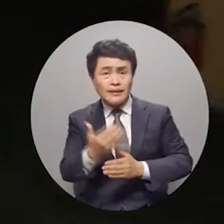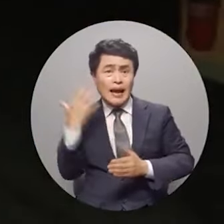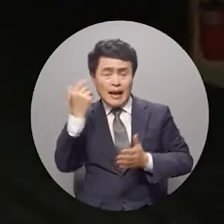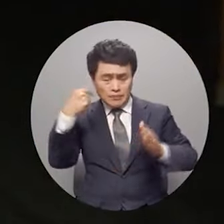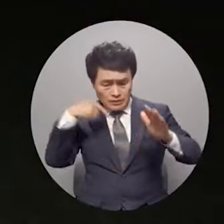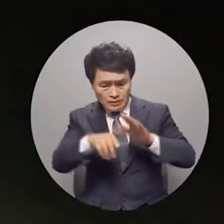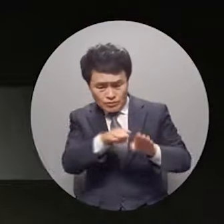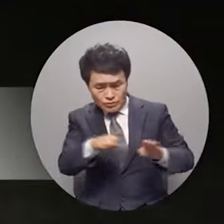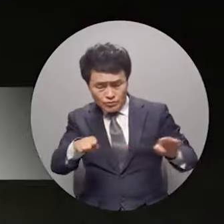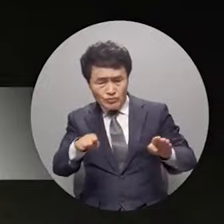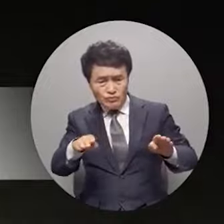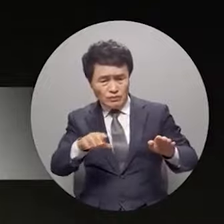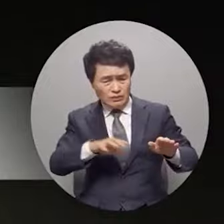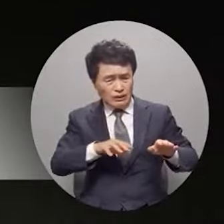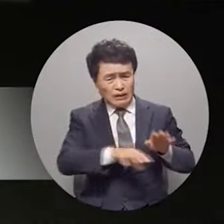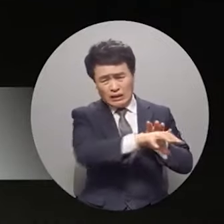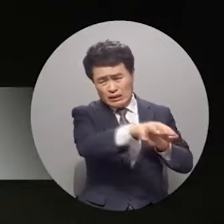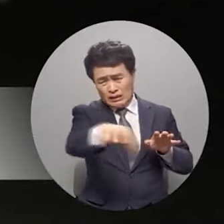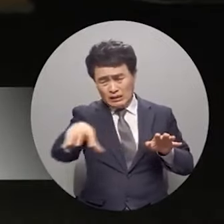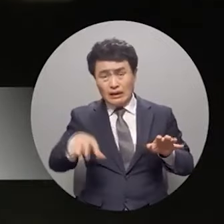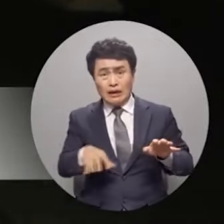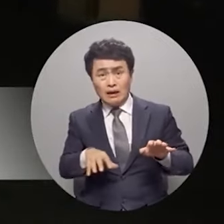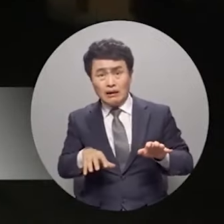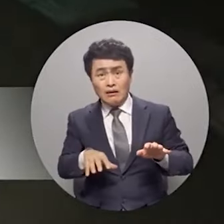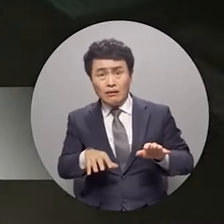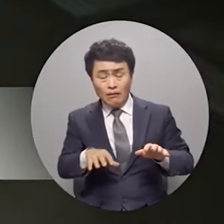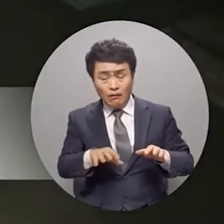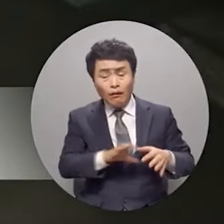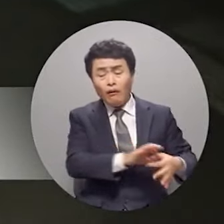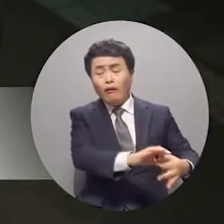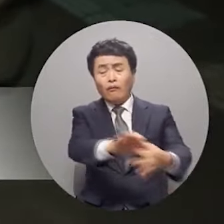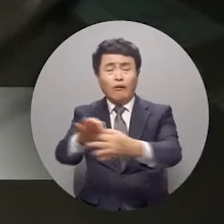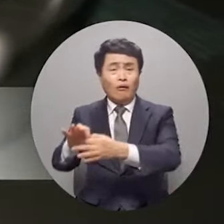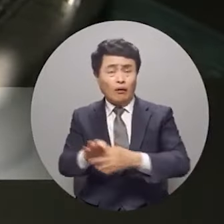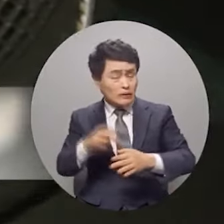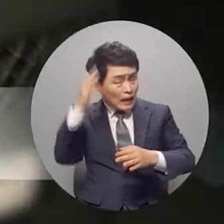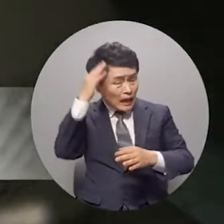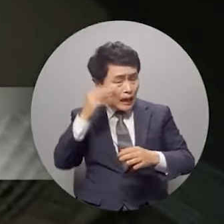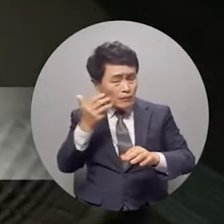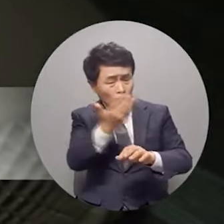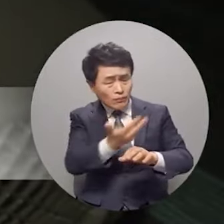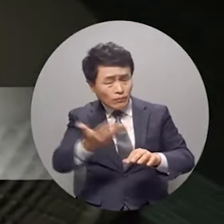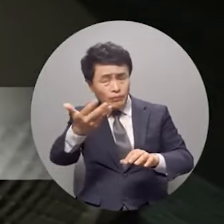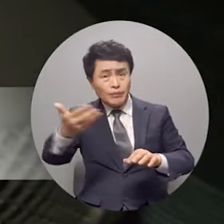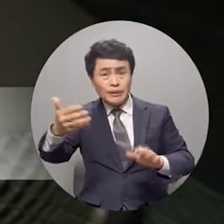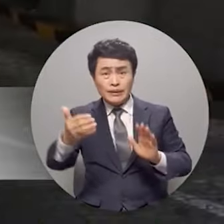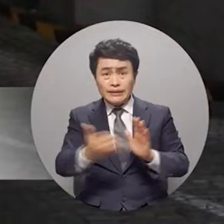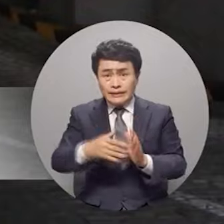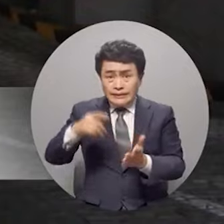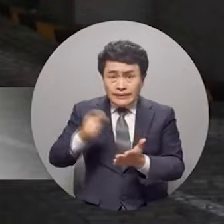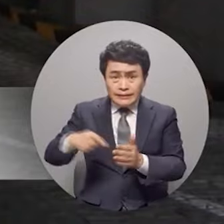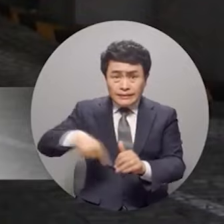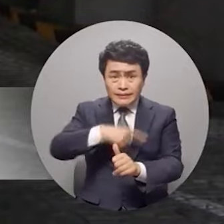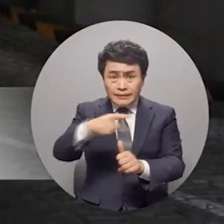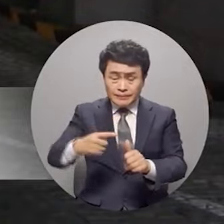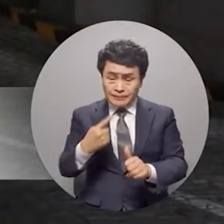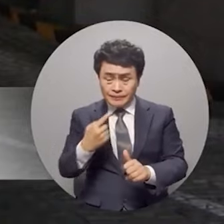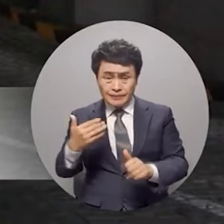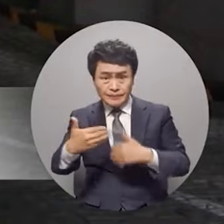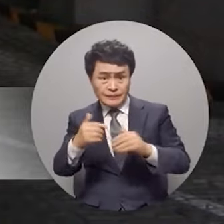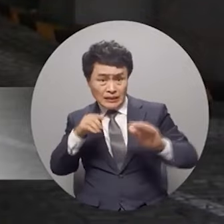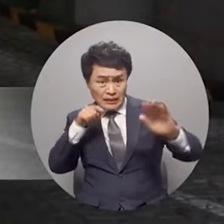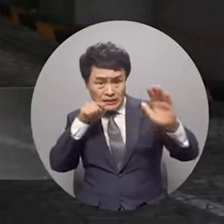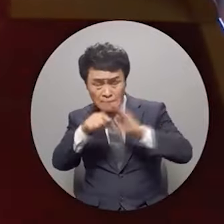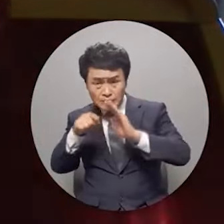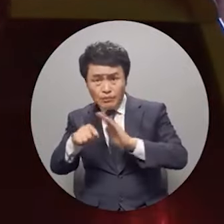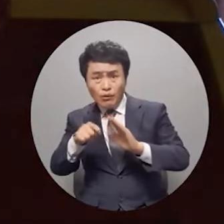한 공간으로 연결돼 있어 시꺼먼 연기가 아파트 전체로 퍼져나갔습니다. 급박한 상황에 소방대원들은 집집마다